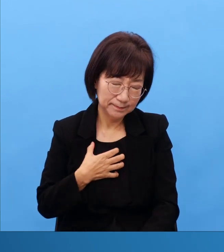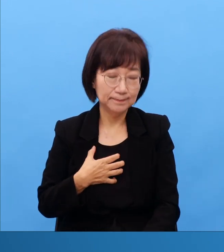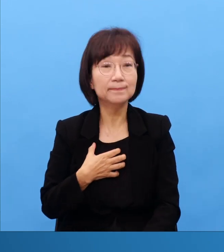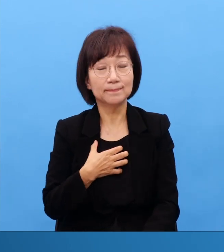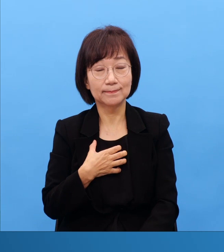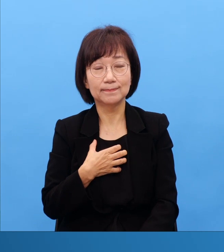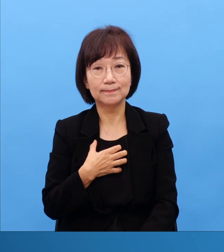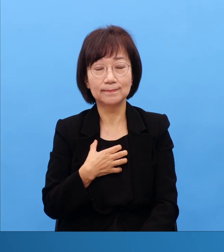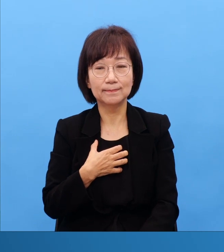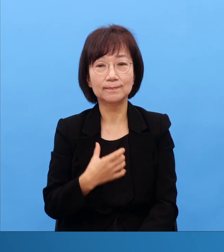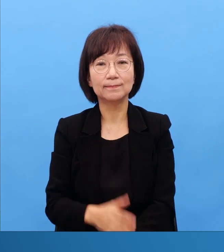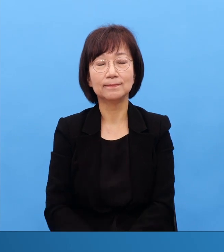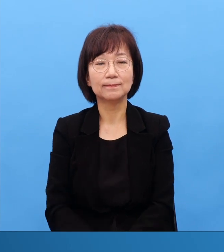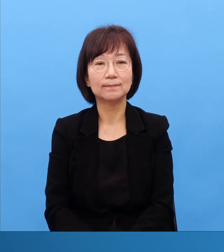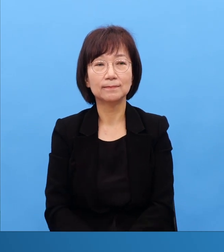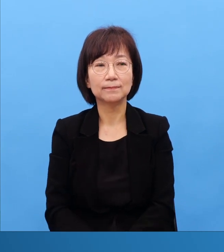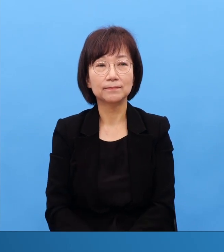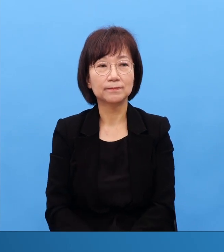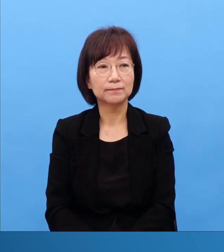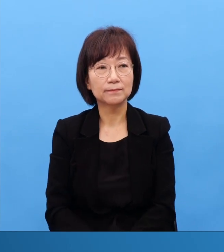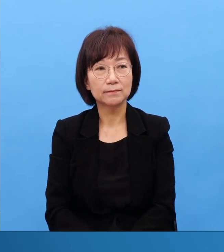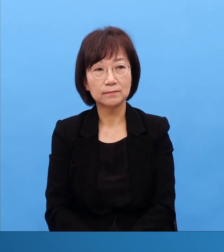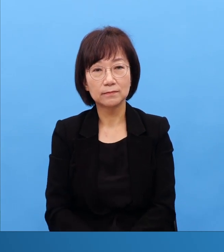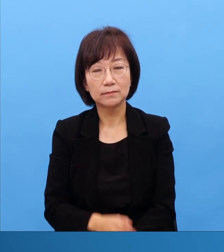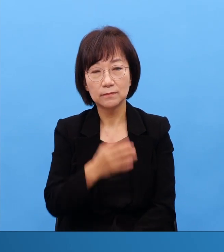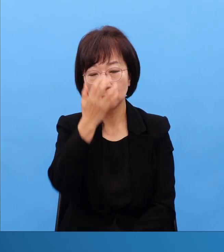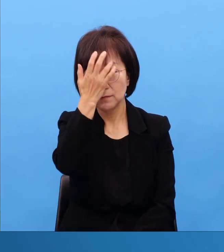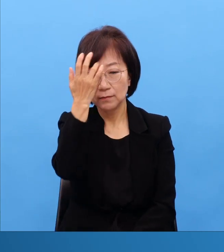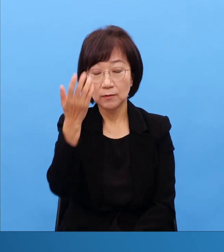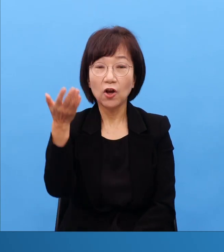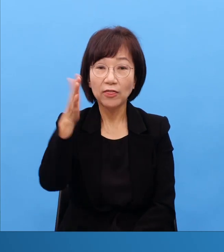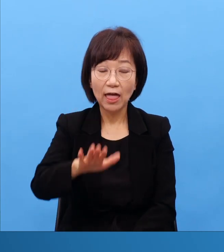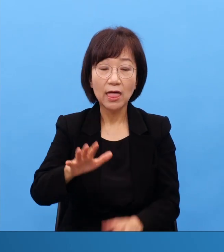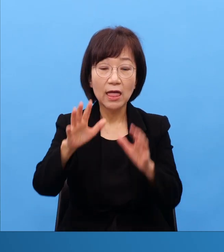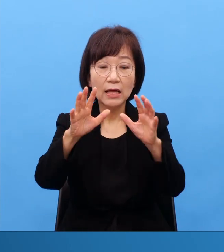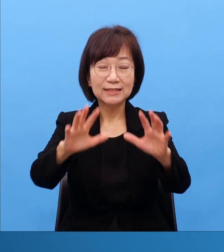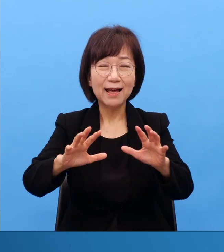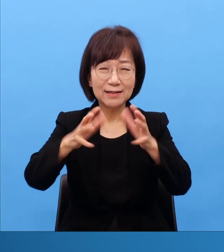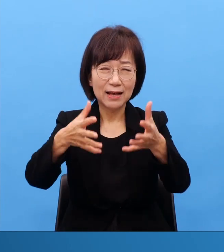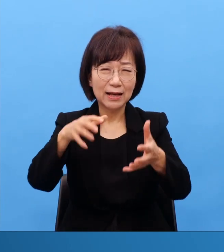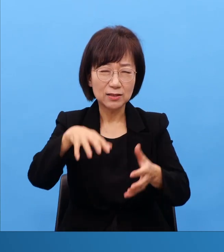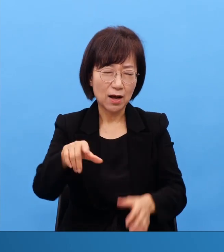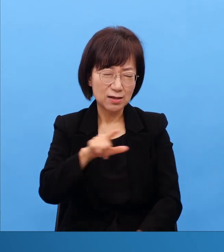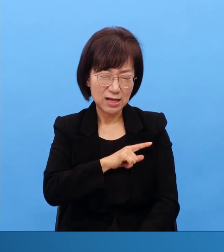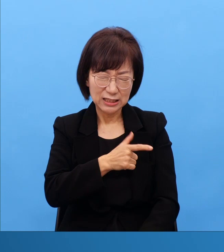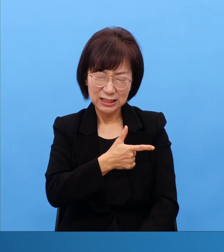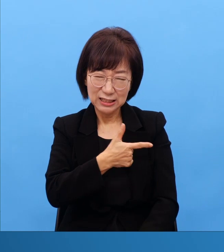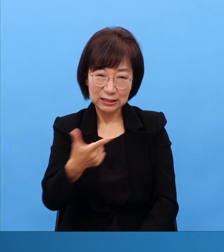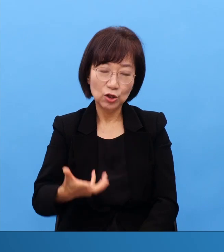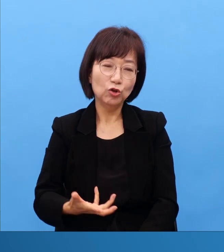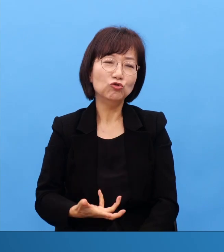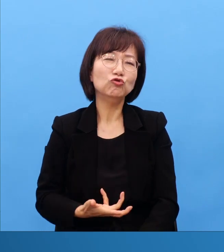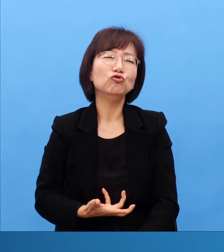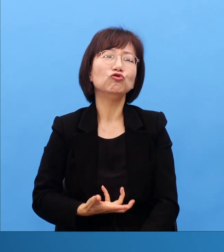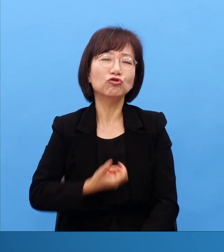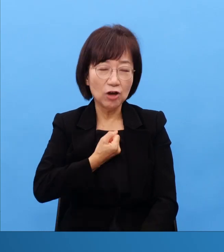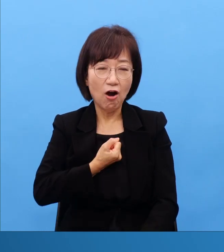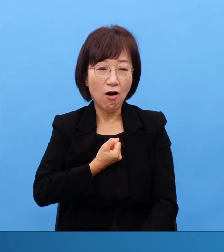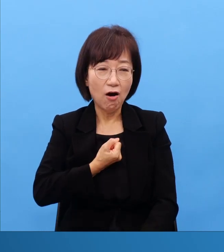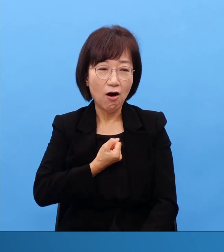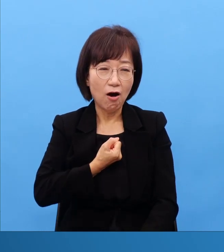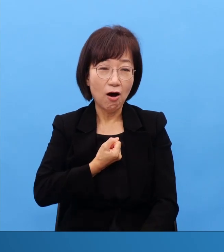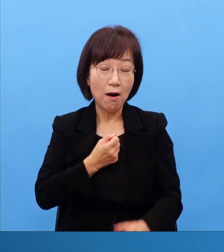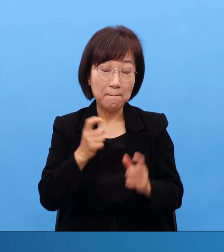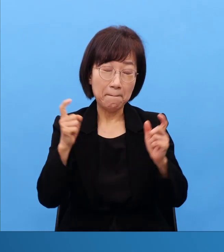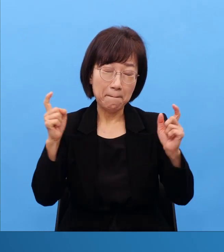그런데 지구상에 가장 충격적인 사건이 생겼는데 그게 오늘 기록되어